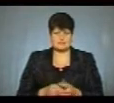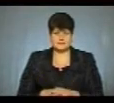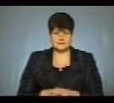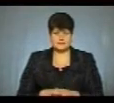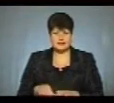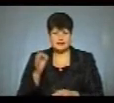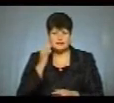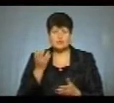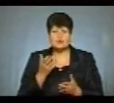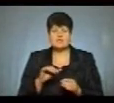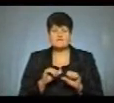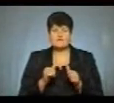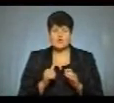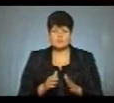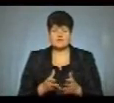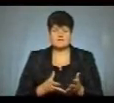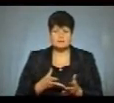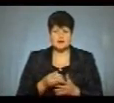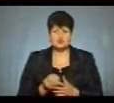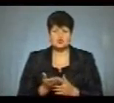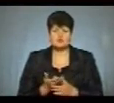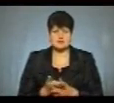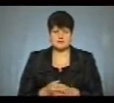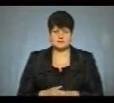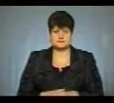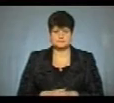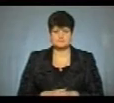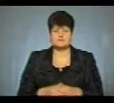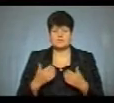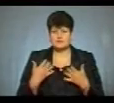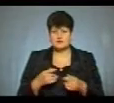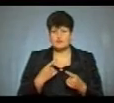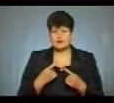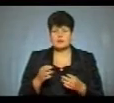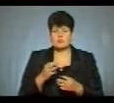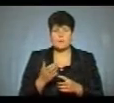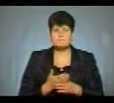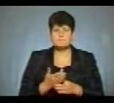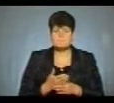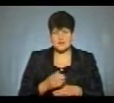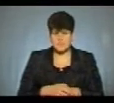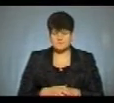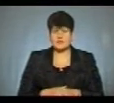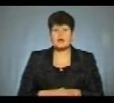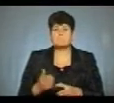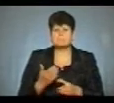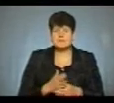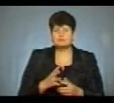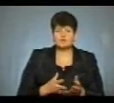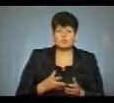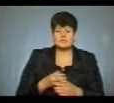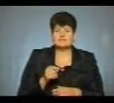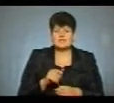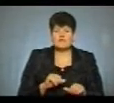нагадайте, будь ласка, у якій формі виплачуватимуть субсидії? Ми вже говорили про пільги. Власне, пільги будуть виплачуватись в такій